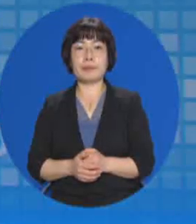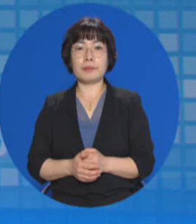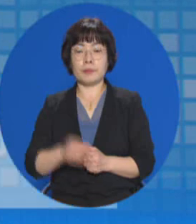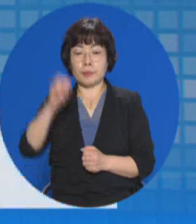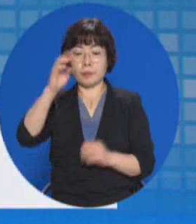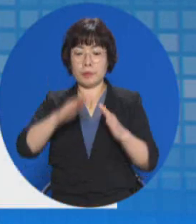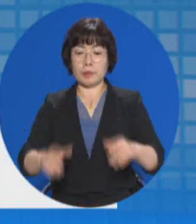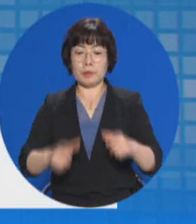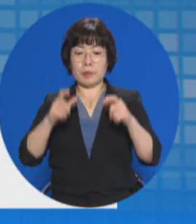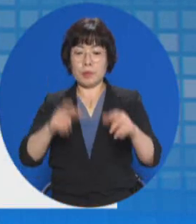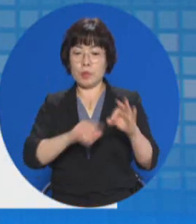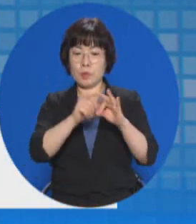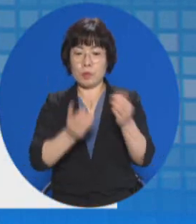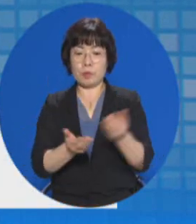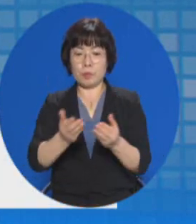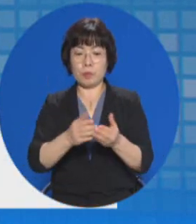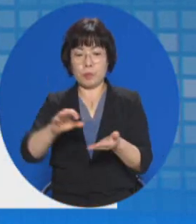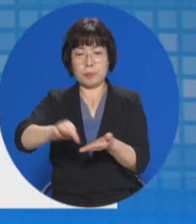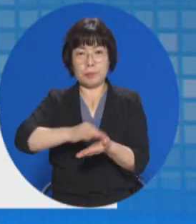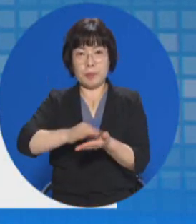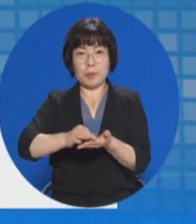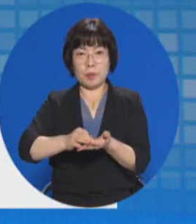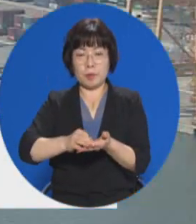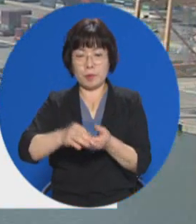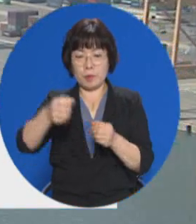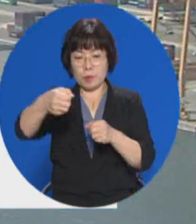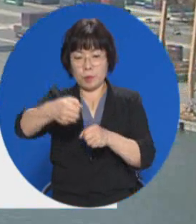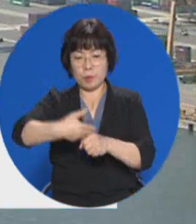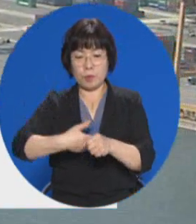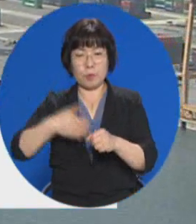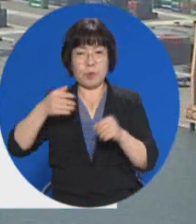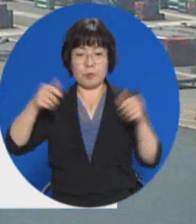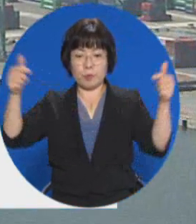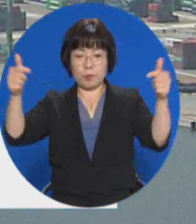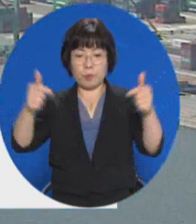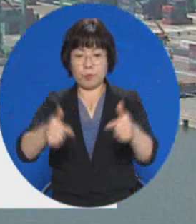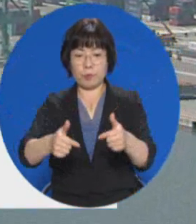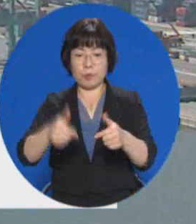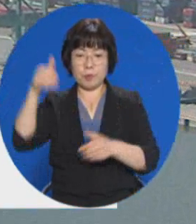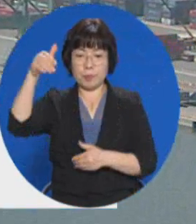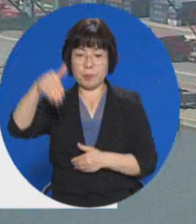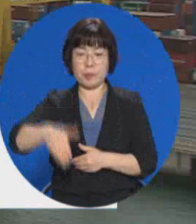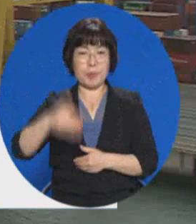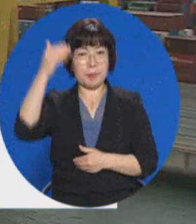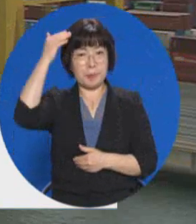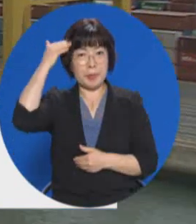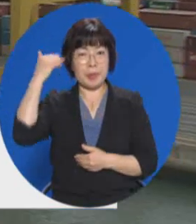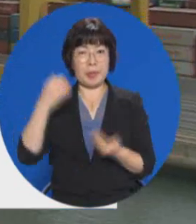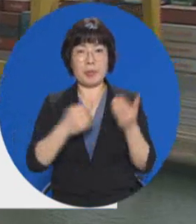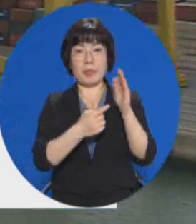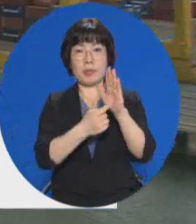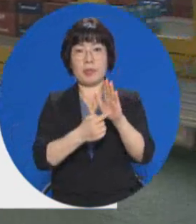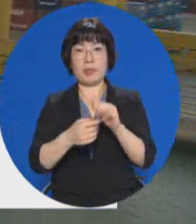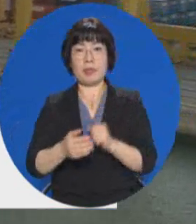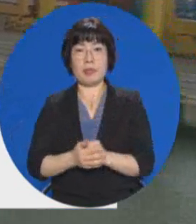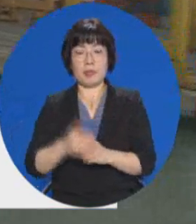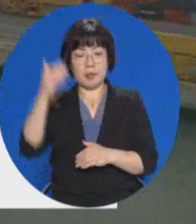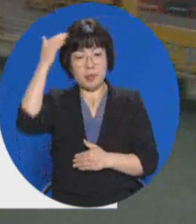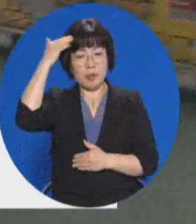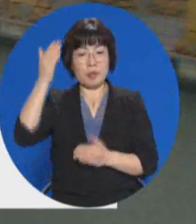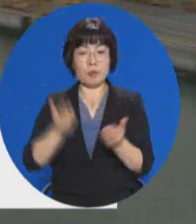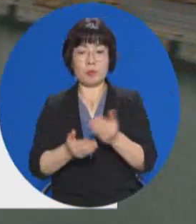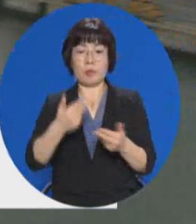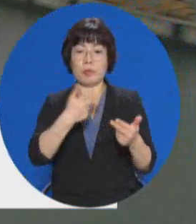광주 전남 지역 10월 무역 수지가 수입이 크게 줄면서 발생하는 이른바 불황형 흑자를 기록했습니다.